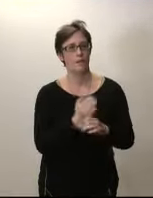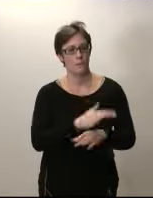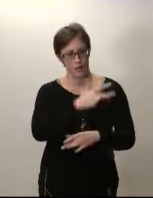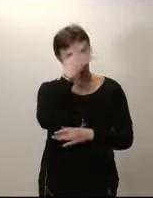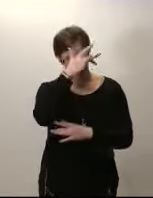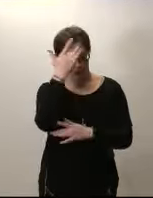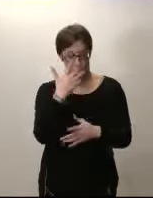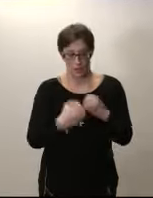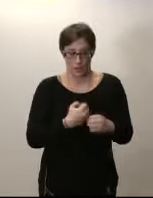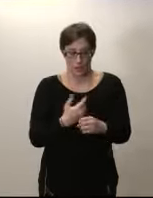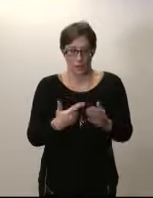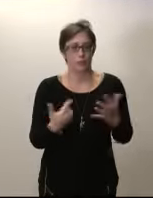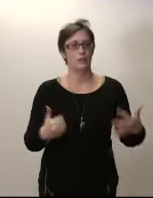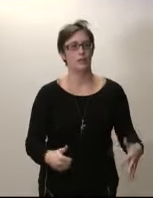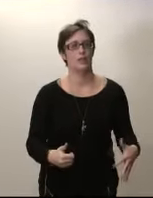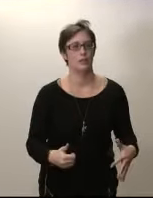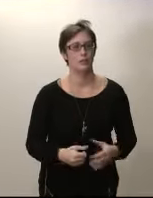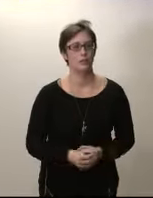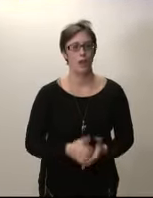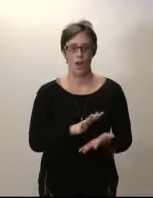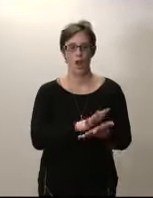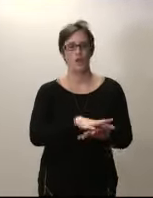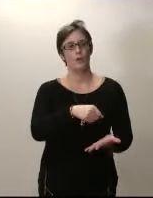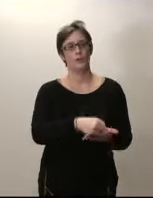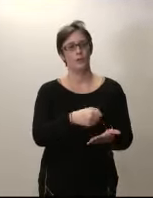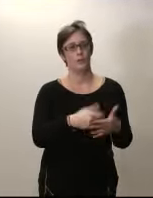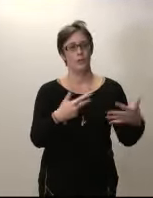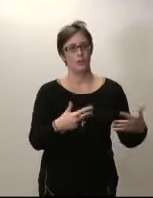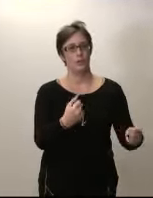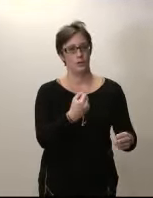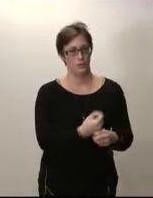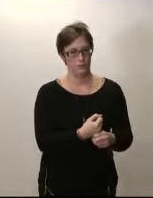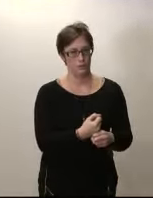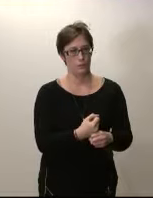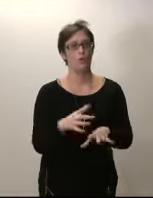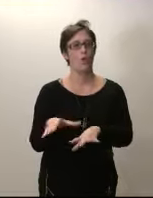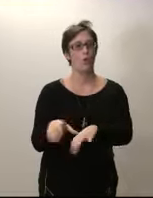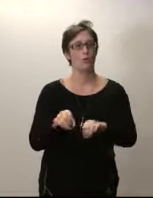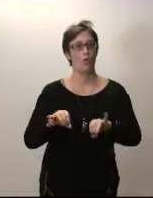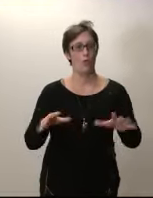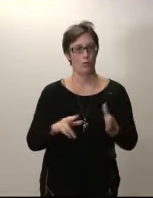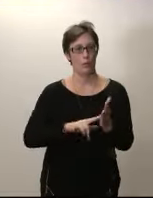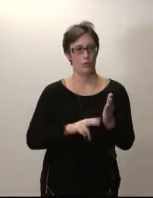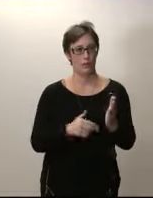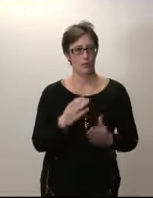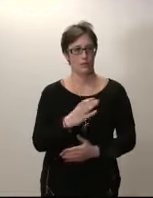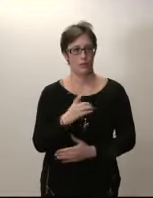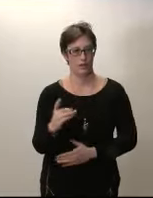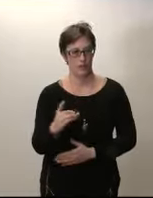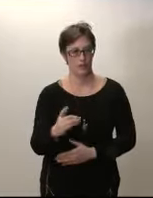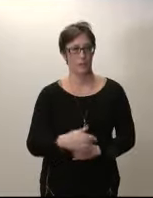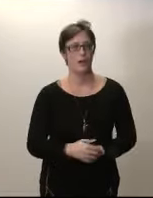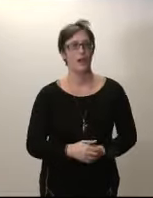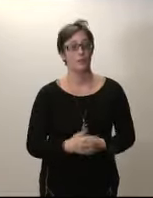2016. L'âge minimum est fixé à 18 ans. Le recrutement se fera par contrat à durée déterminée pour